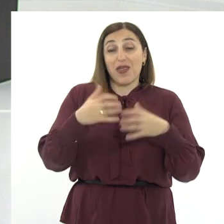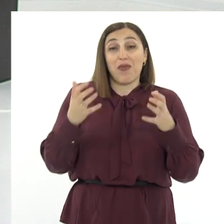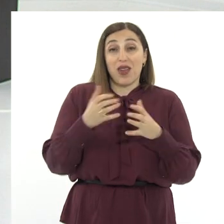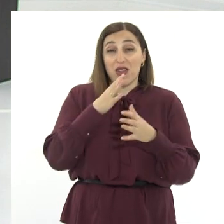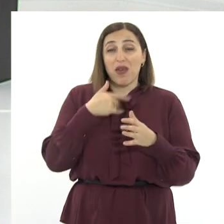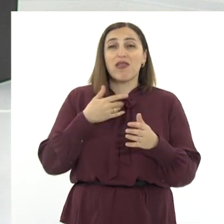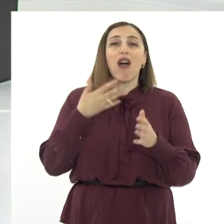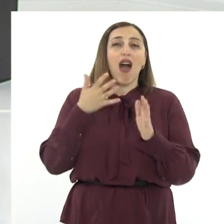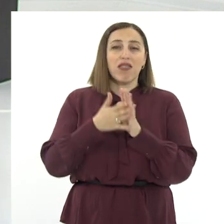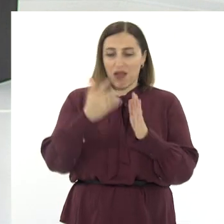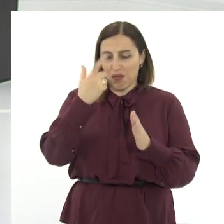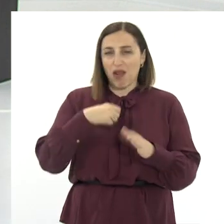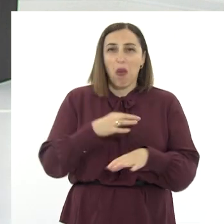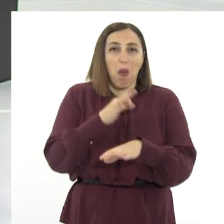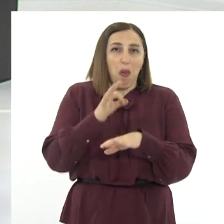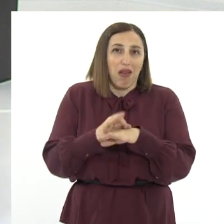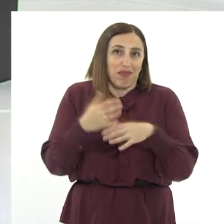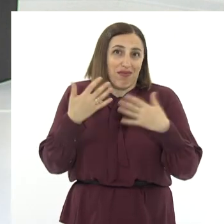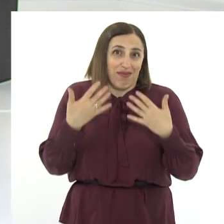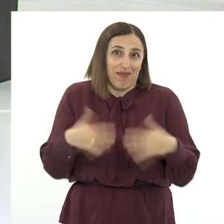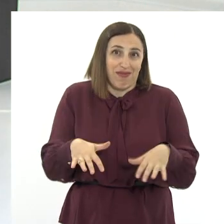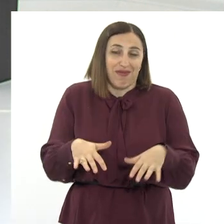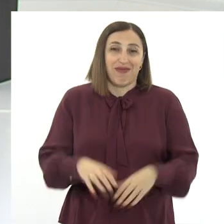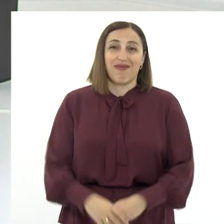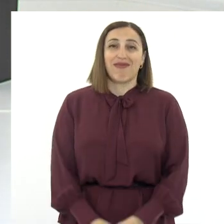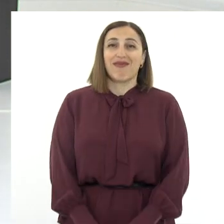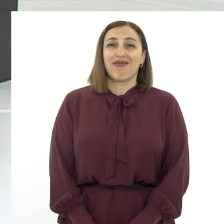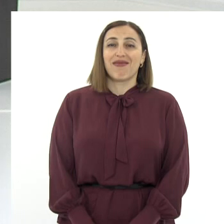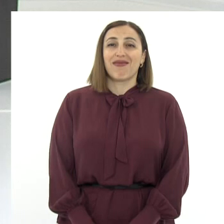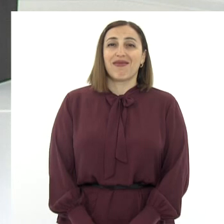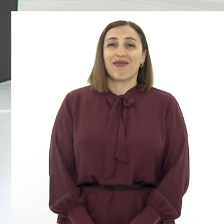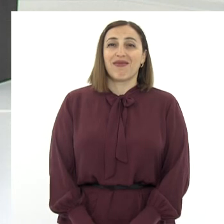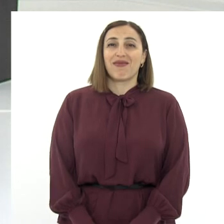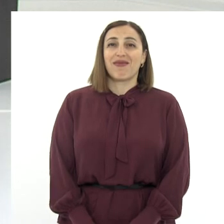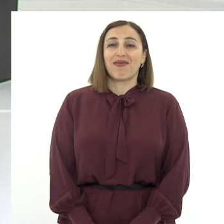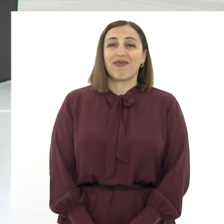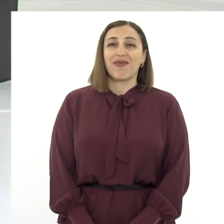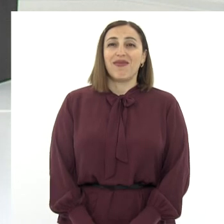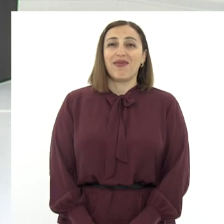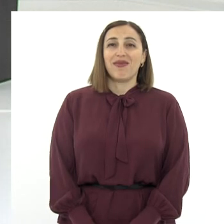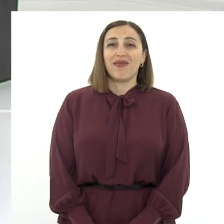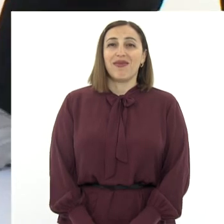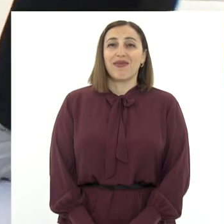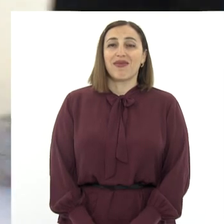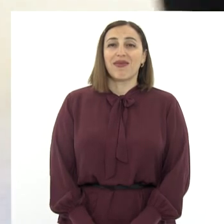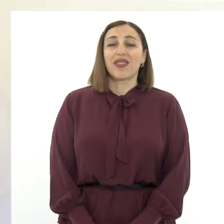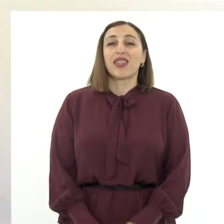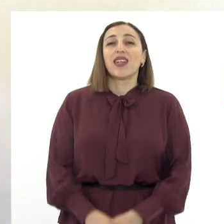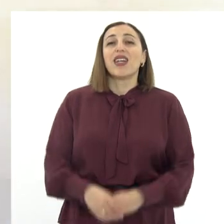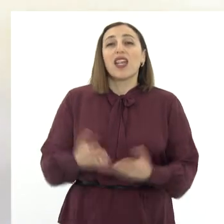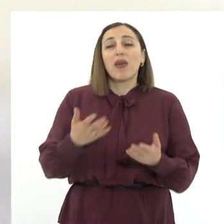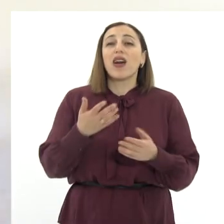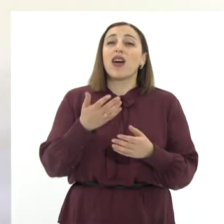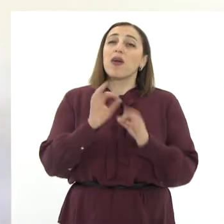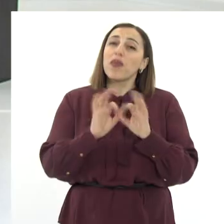որ իմ մոտ պատասխանատվությունը այլ ավելի շատ է, քան ես կարծում էի։ Խոսենք